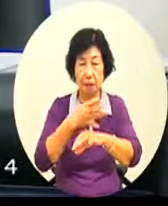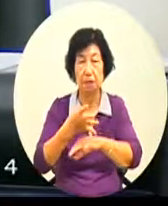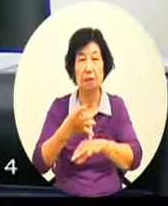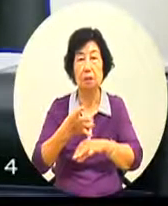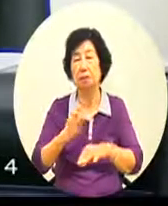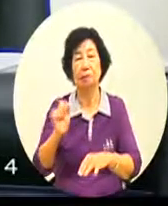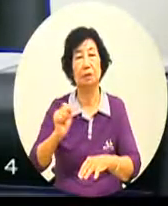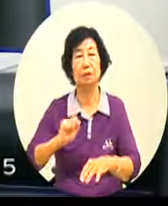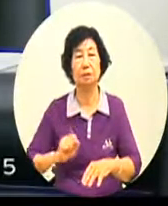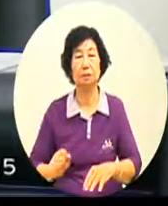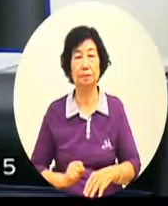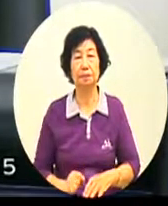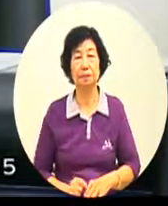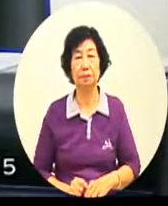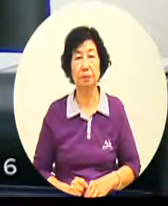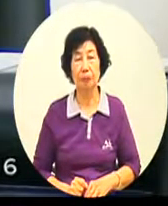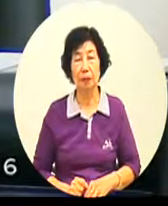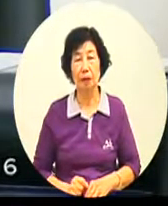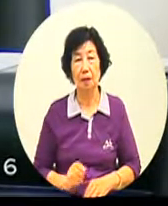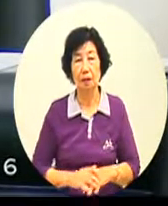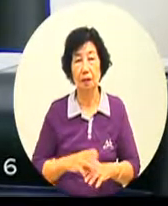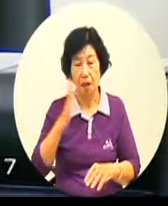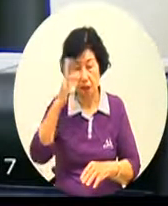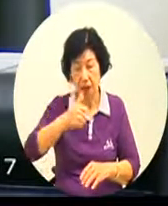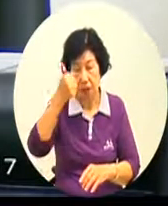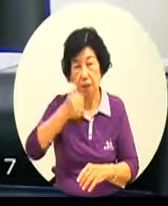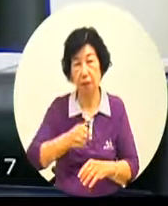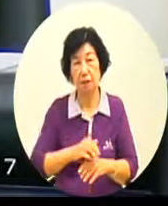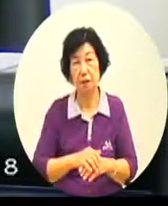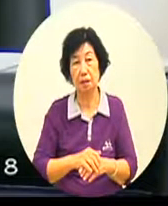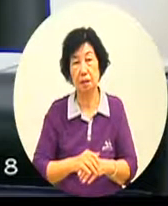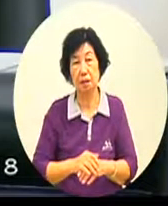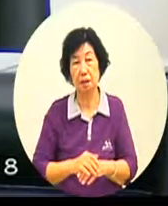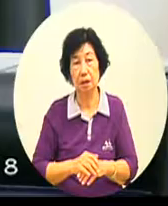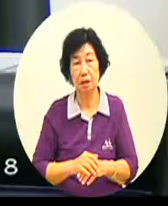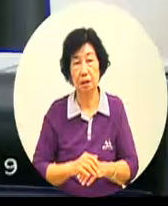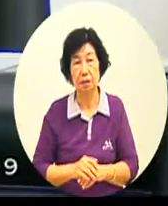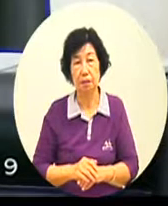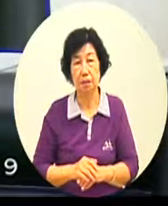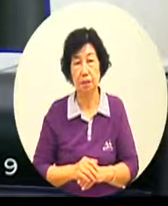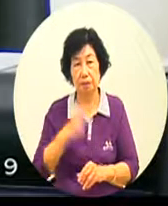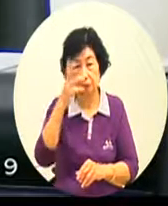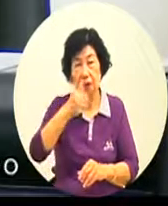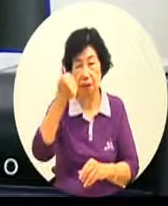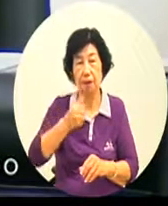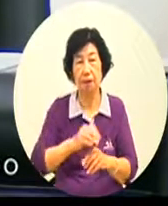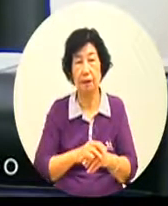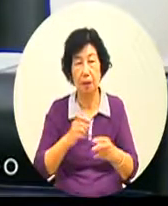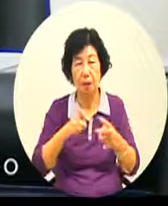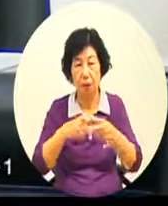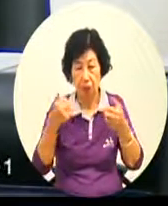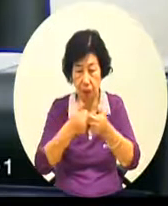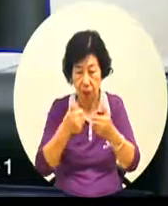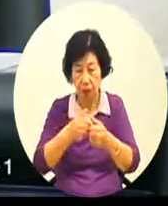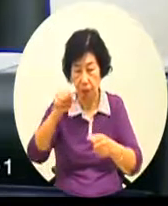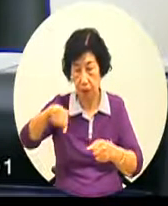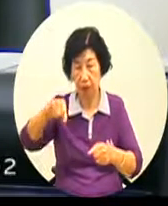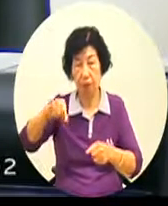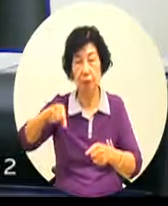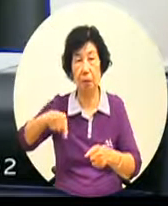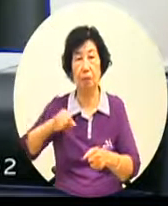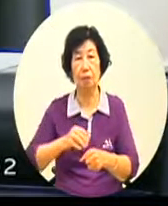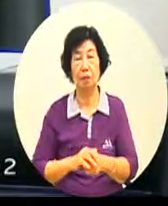再来就是说哦，经过雇主。哦，雇主跟经过雇主经过工会的同意，然后呢，